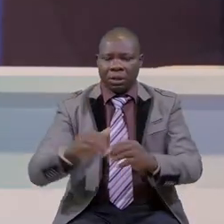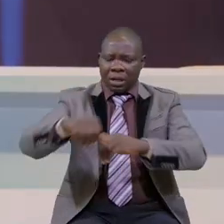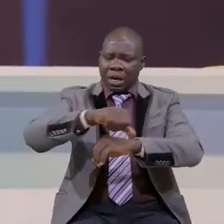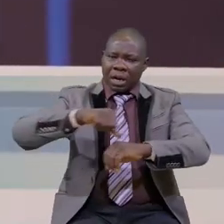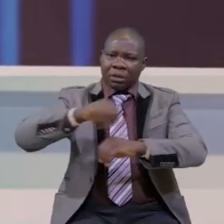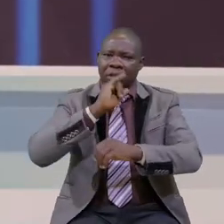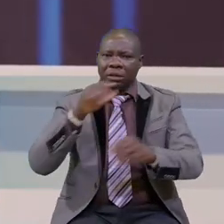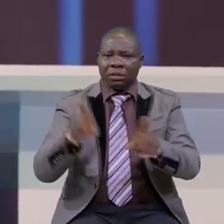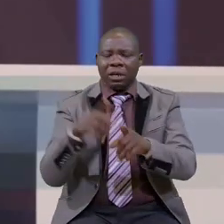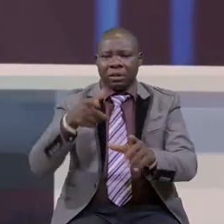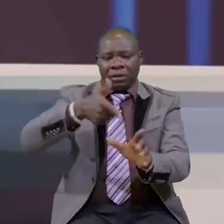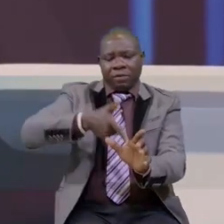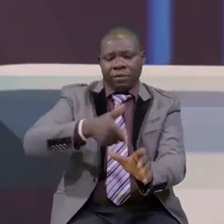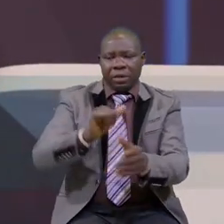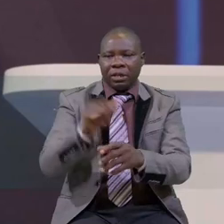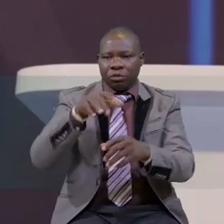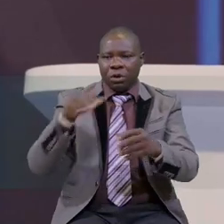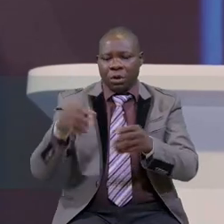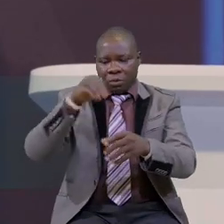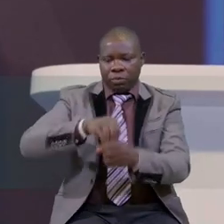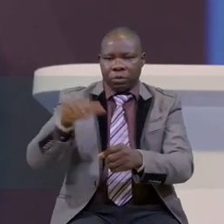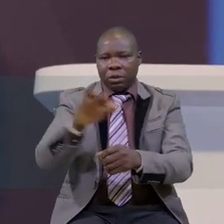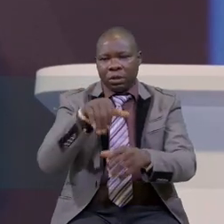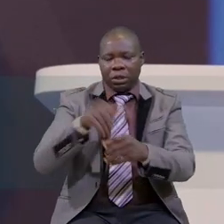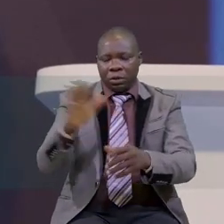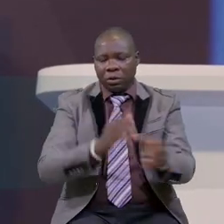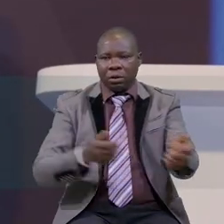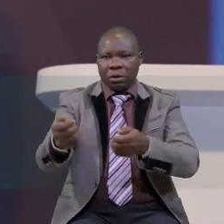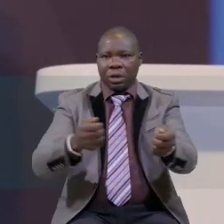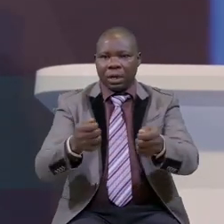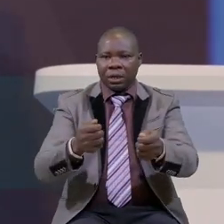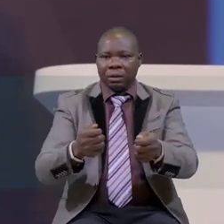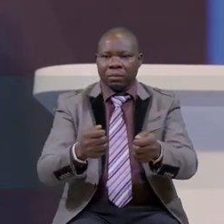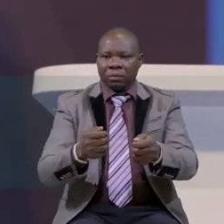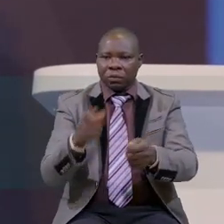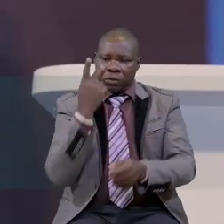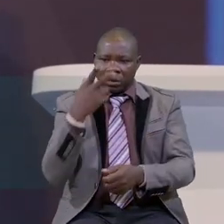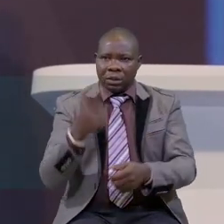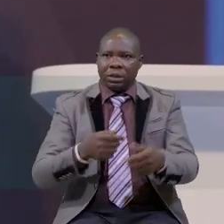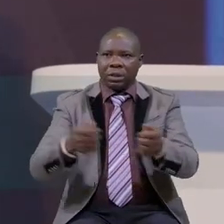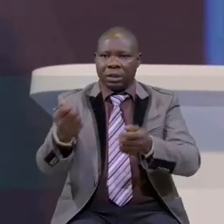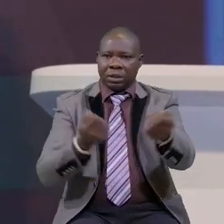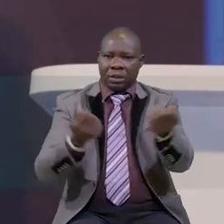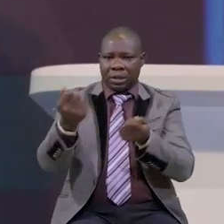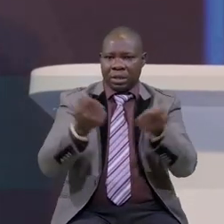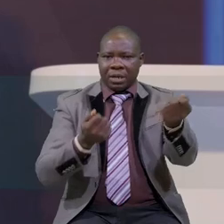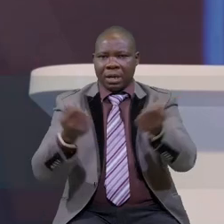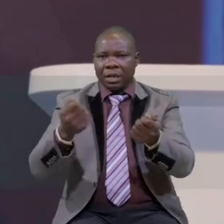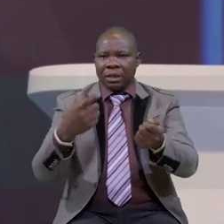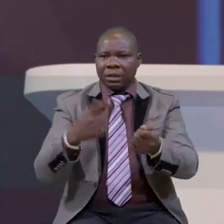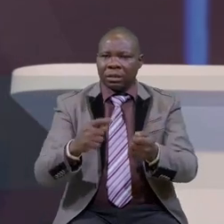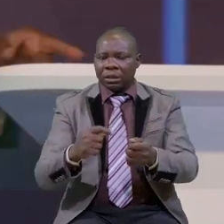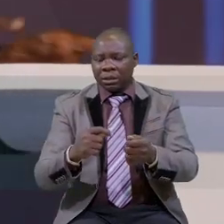L'onction est comme le carburant que vous mettez dans le véhicule. Vous voyez le véhicule? Et le véhicule est